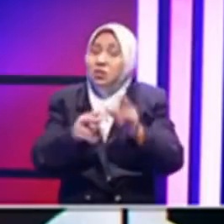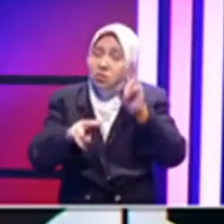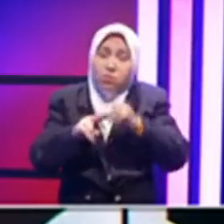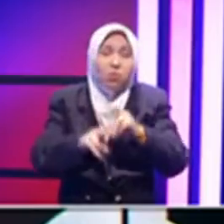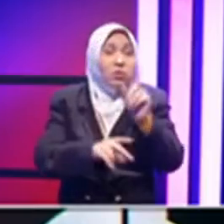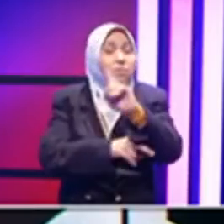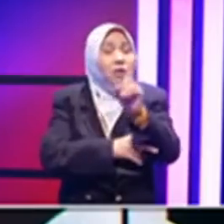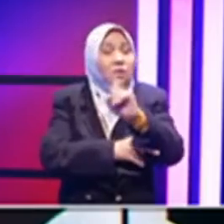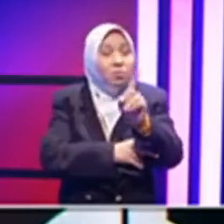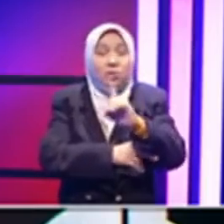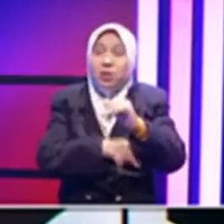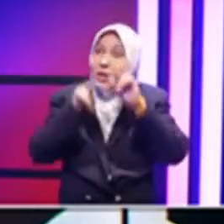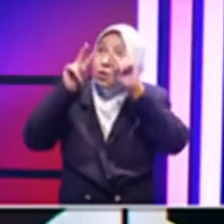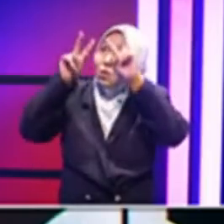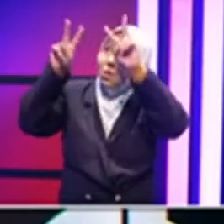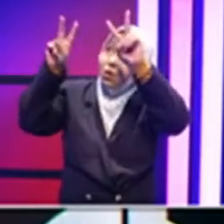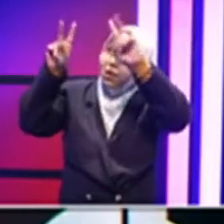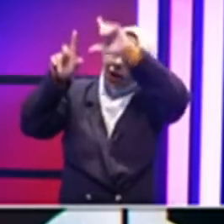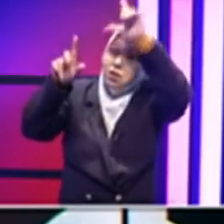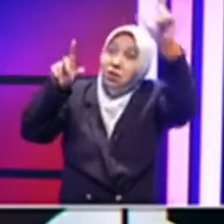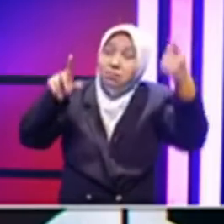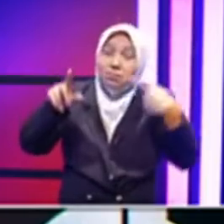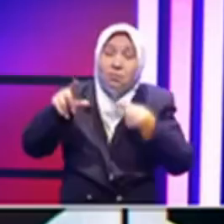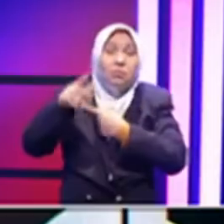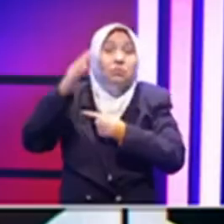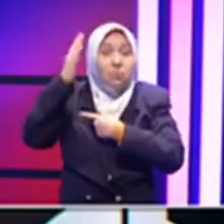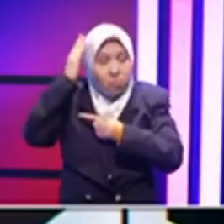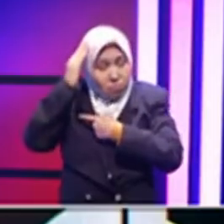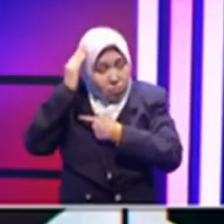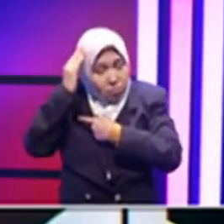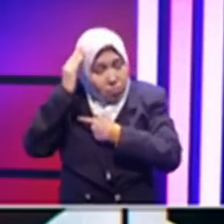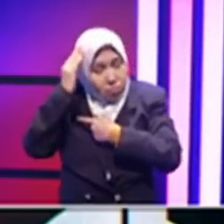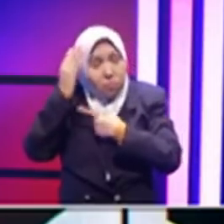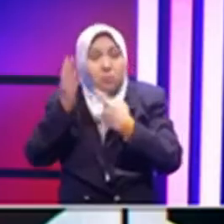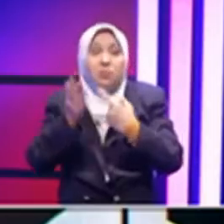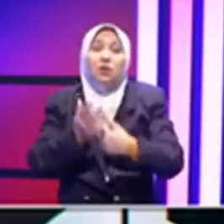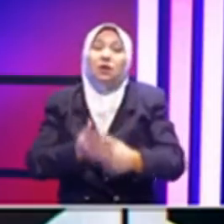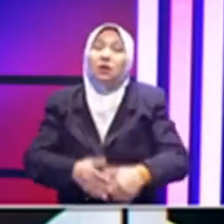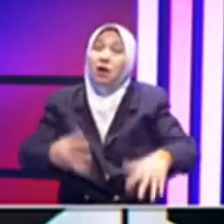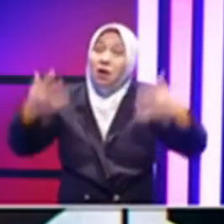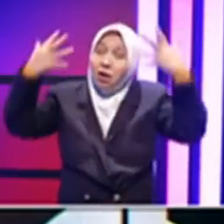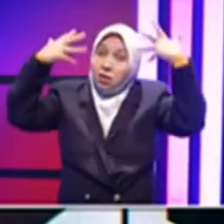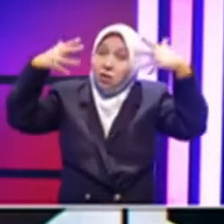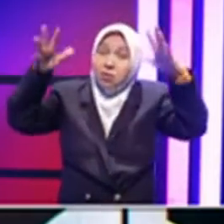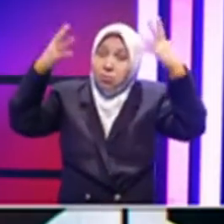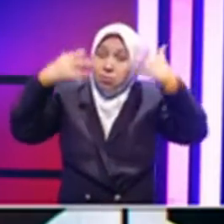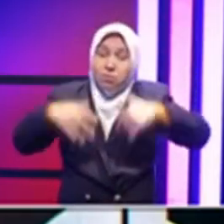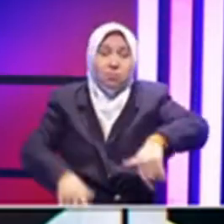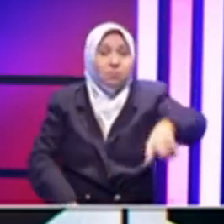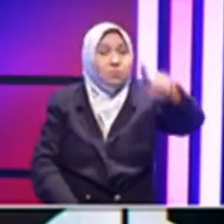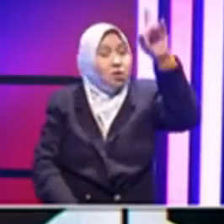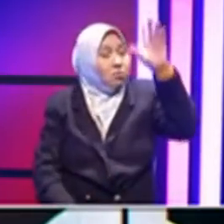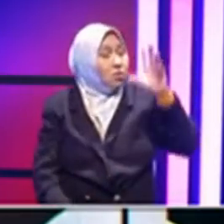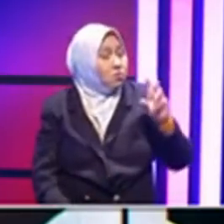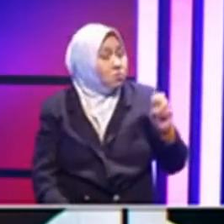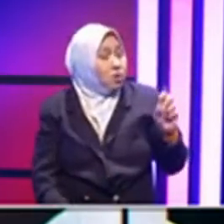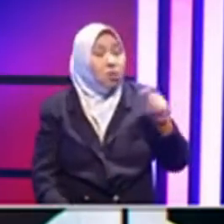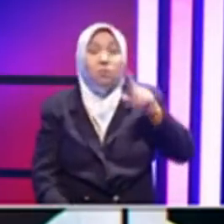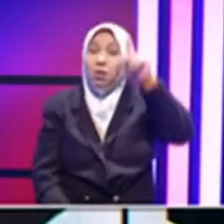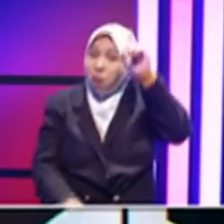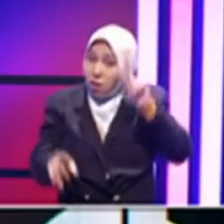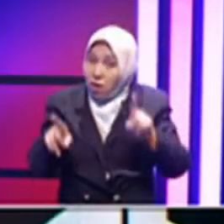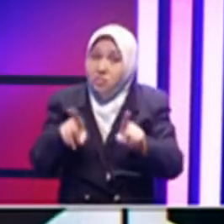tengok betul-betul kepada langit tersebut, kita tahu bahawa ini adalah kehebatan Allah Subhanahu Wa Taala. Allah yang